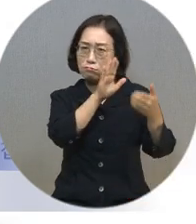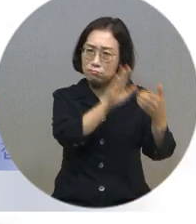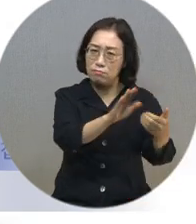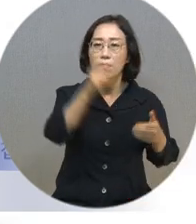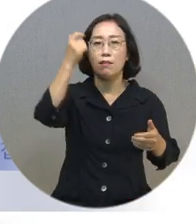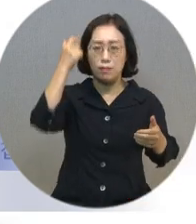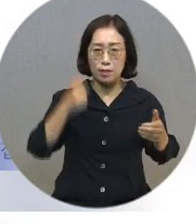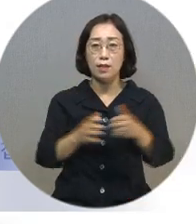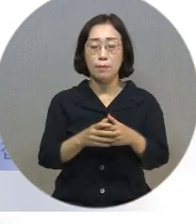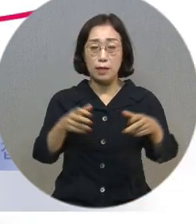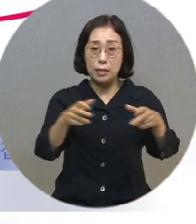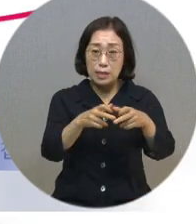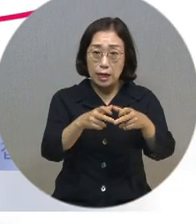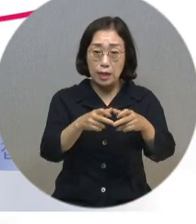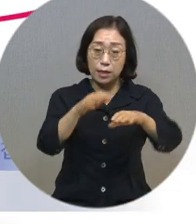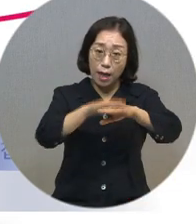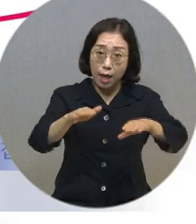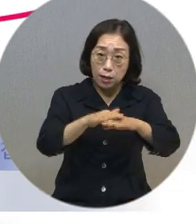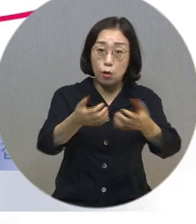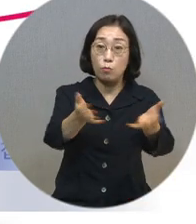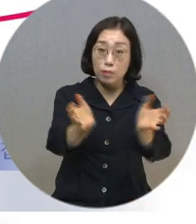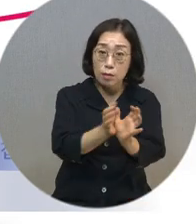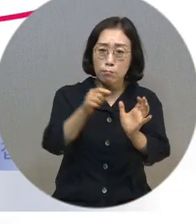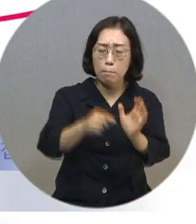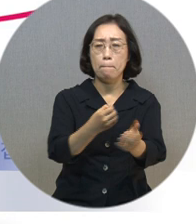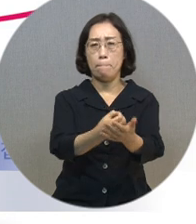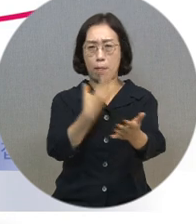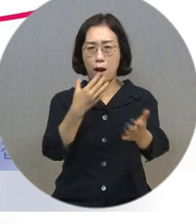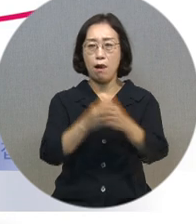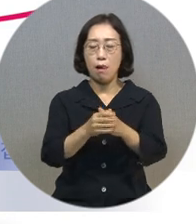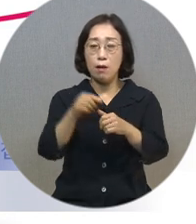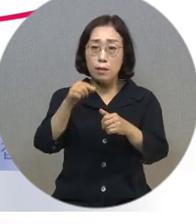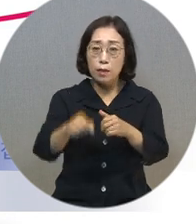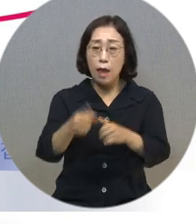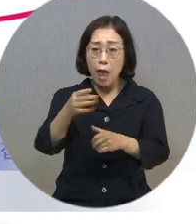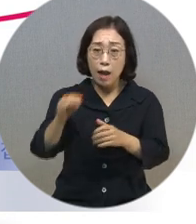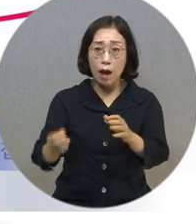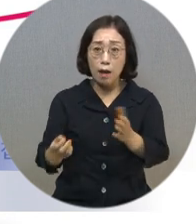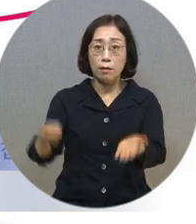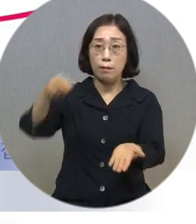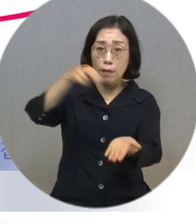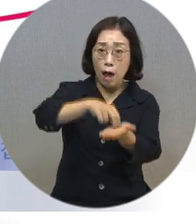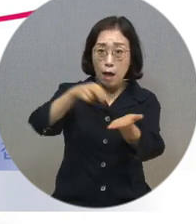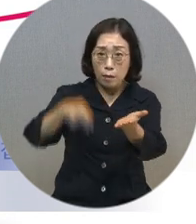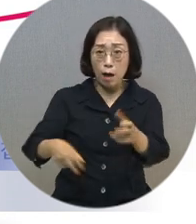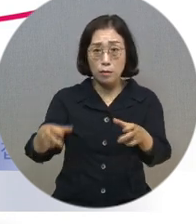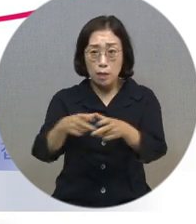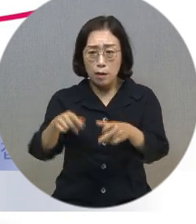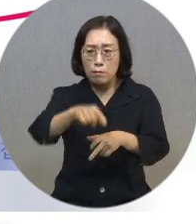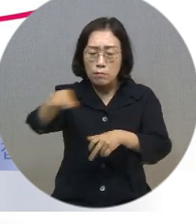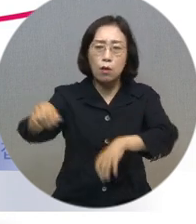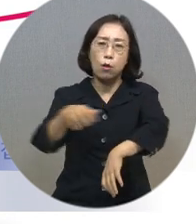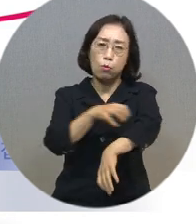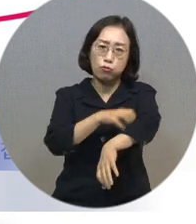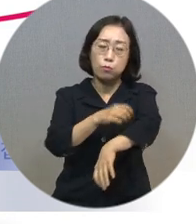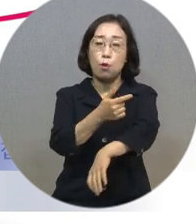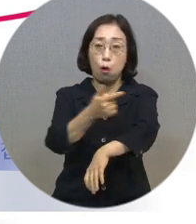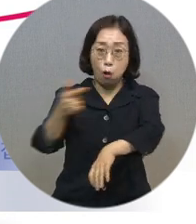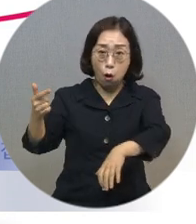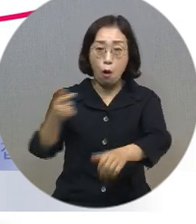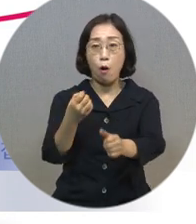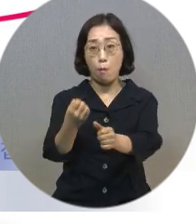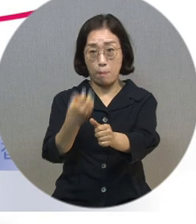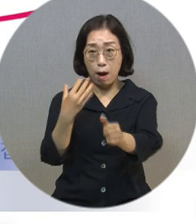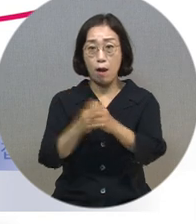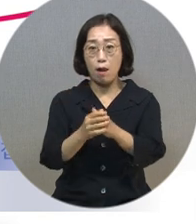장애인 제도 개선 솔루션은 휠체어 사용 장애인은 레일크루즈 해랑을 이용하는데 있어 여러 불편이 따르고 있다며